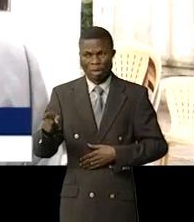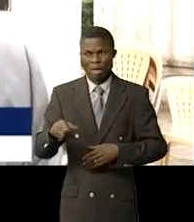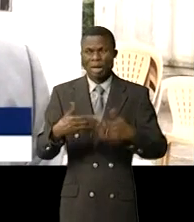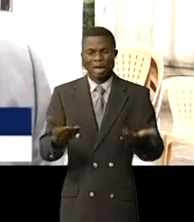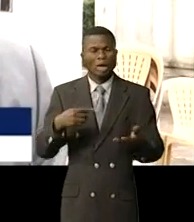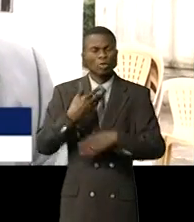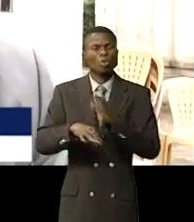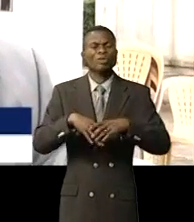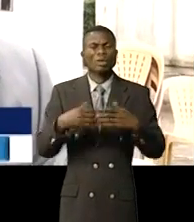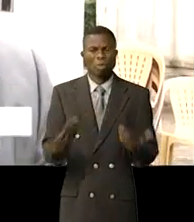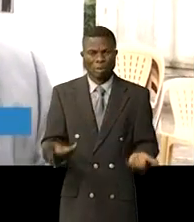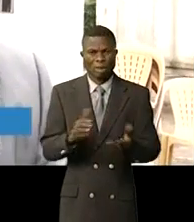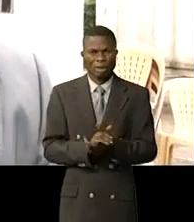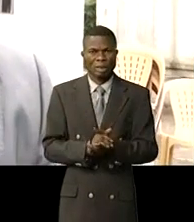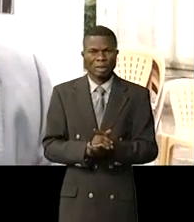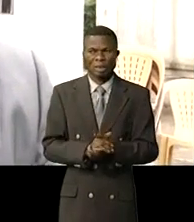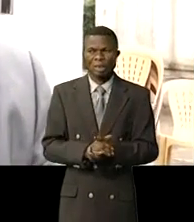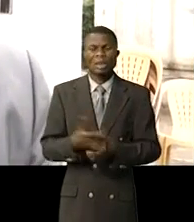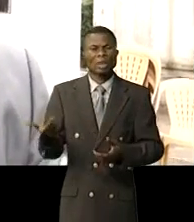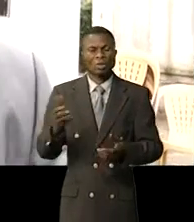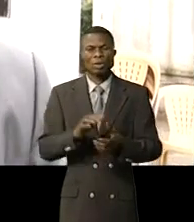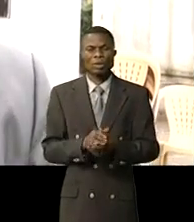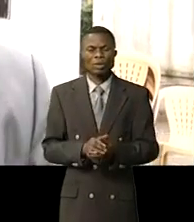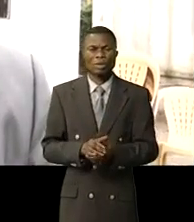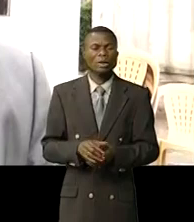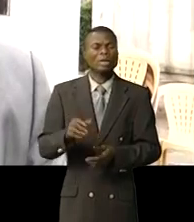refusent de vendre. Ils ne vendent que un ou deux cartons.